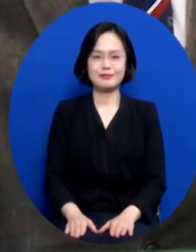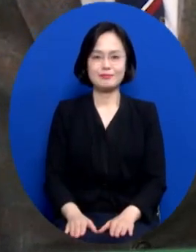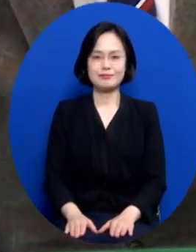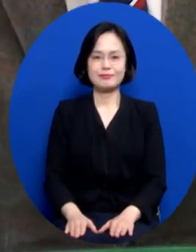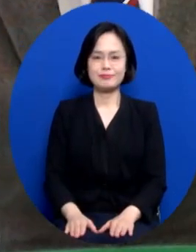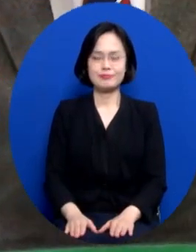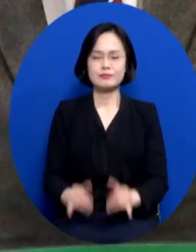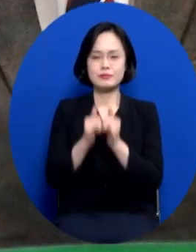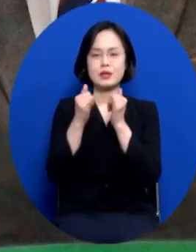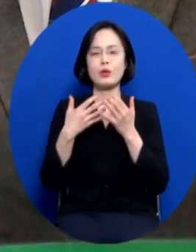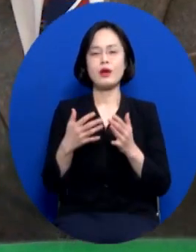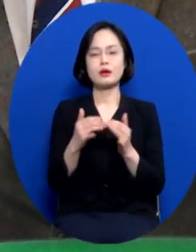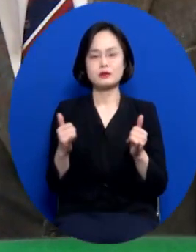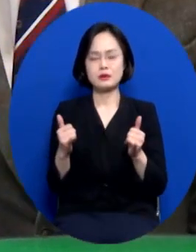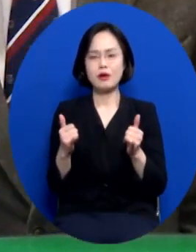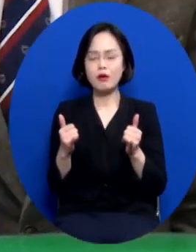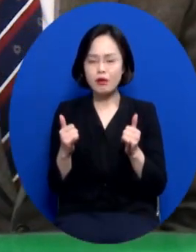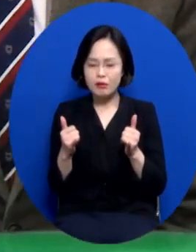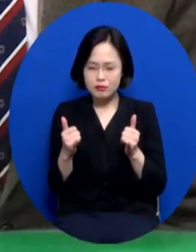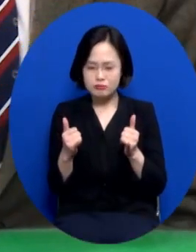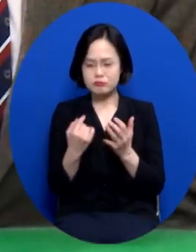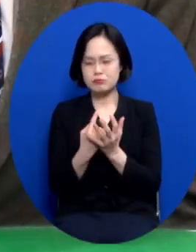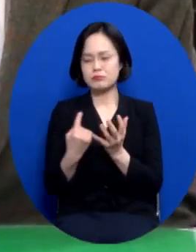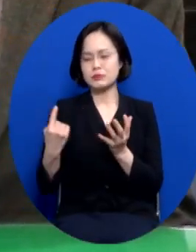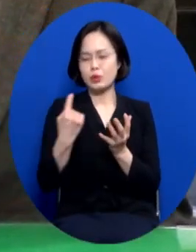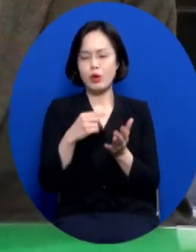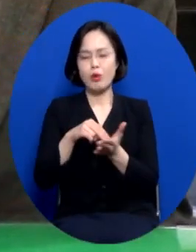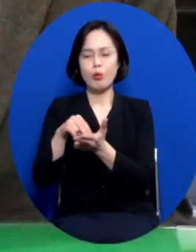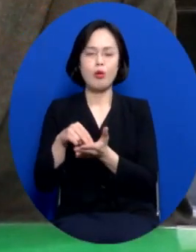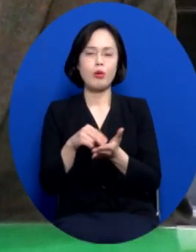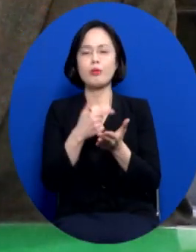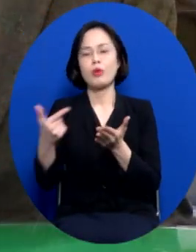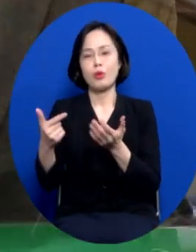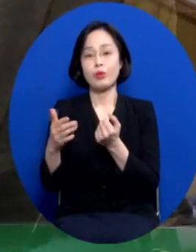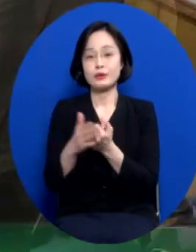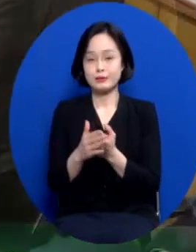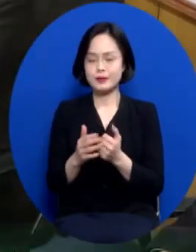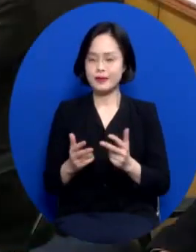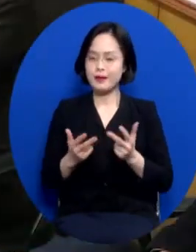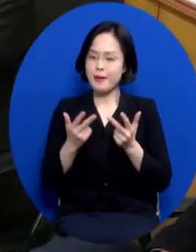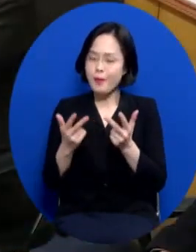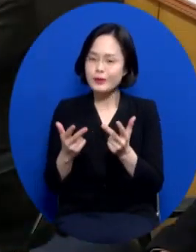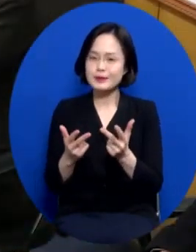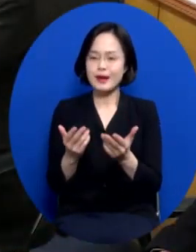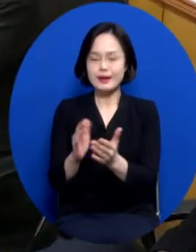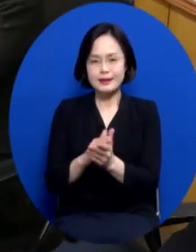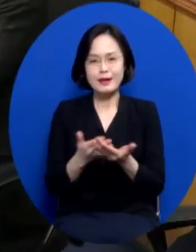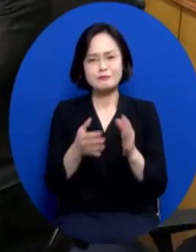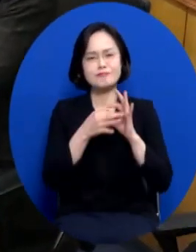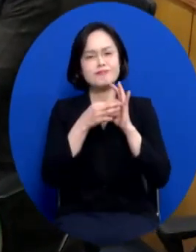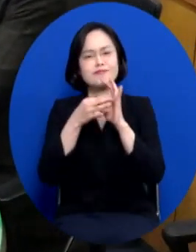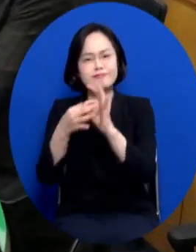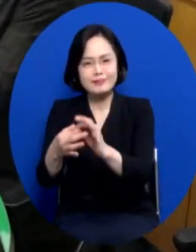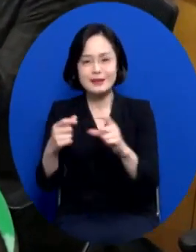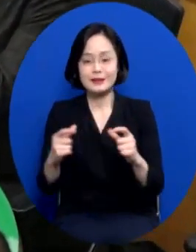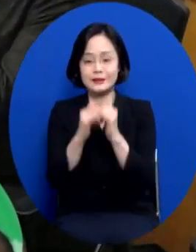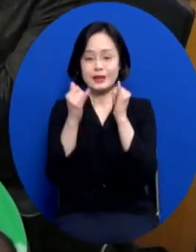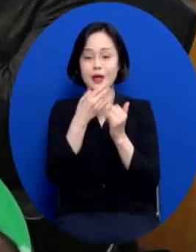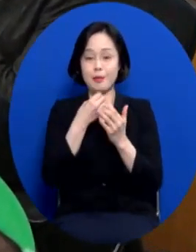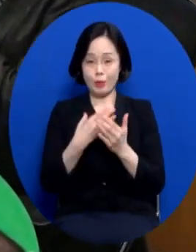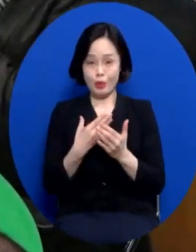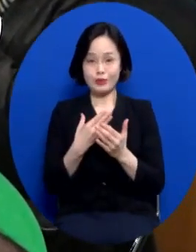느끼는 것보다 몇 배는 더 클 수 있다며 끊임없는 봉사와 나눔을 통해 지역사회 행복의 원천이 될 수 있도록